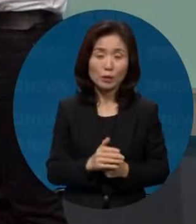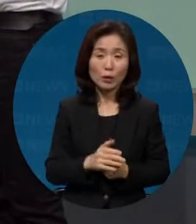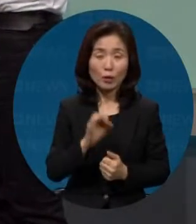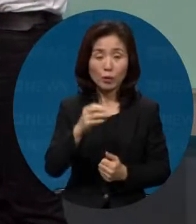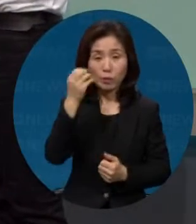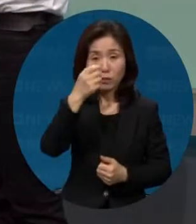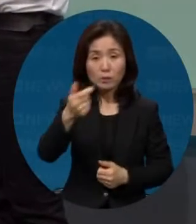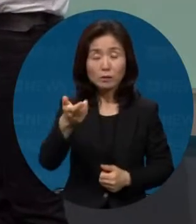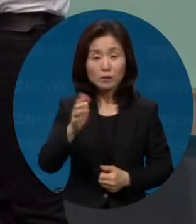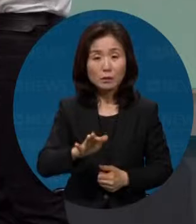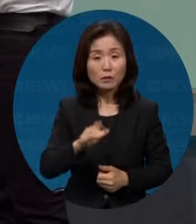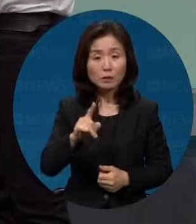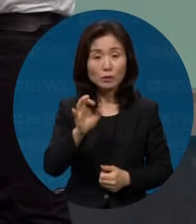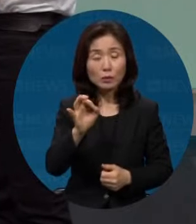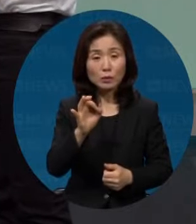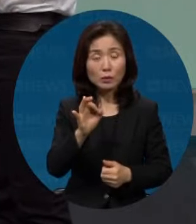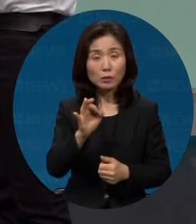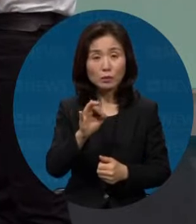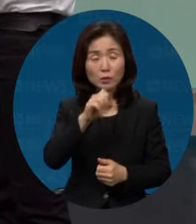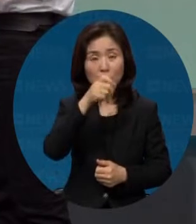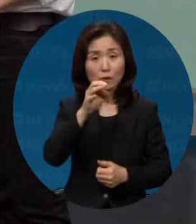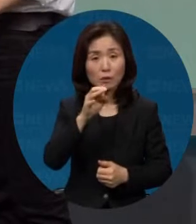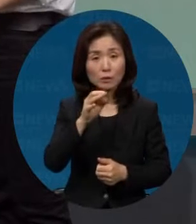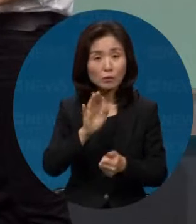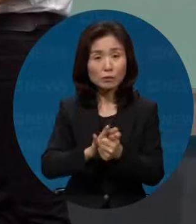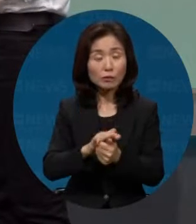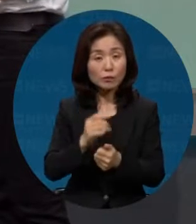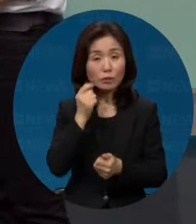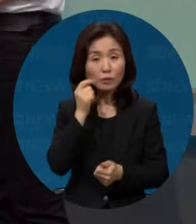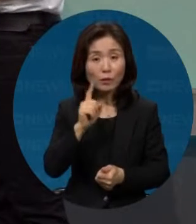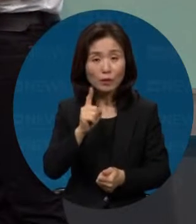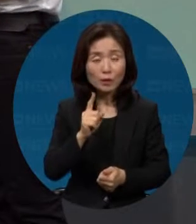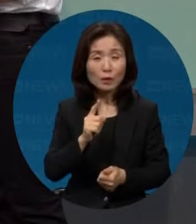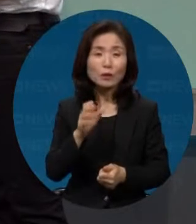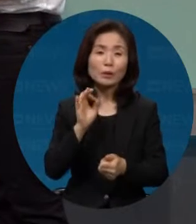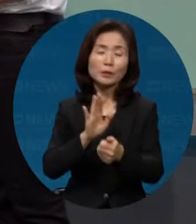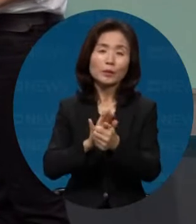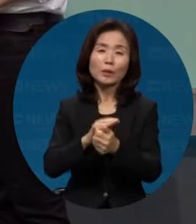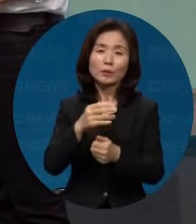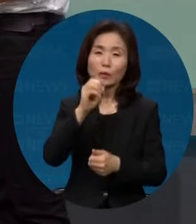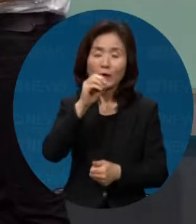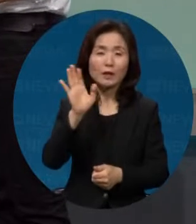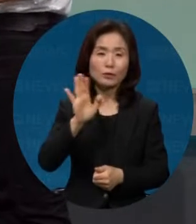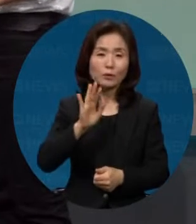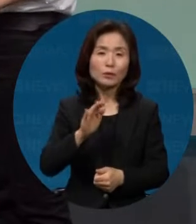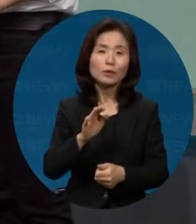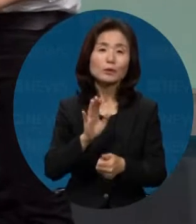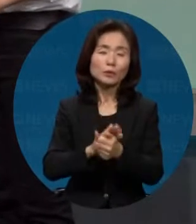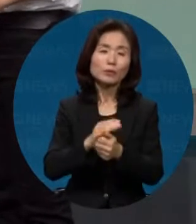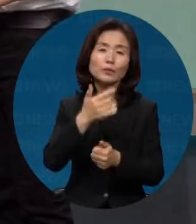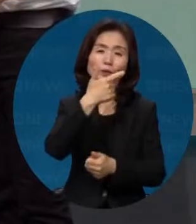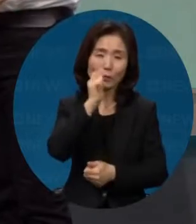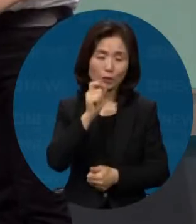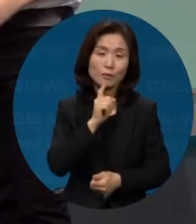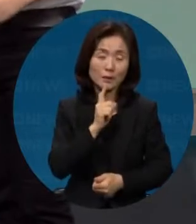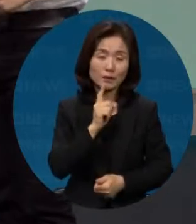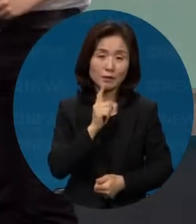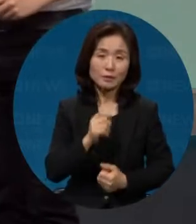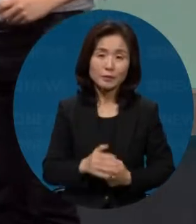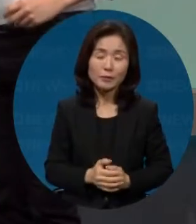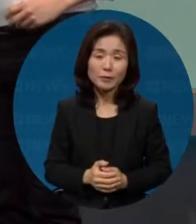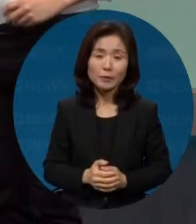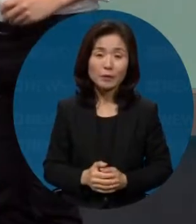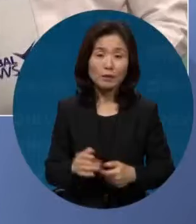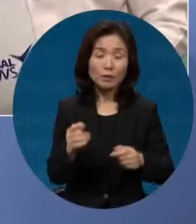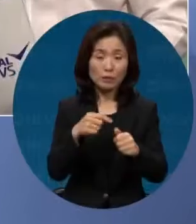그 돈을 마련했는데 도 도움이 안된다는 겁니까 왜 그런 겁니까 아예 안 된 건 아닌데 부족하다는 부족했던 평가가 많습니다 이